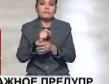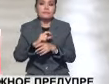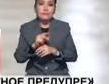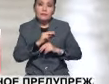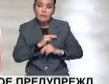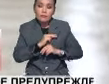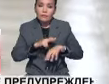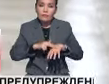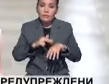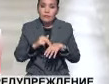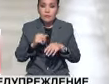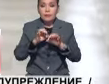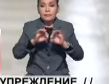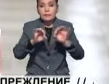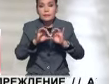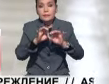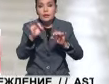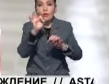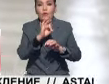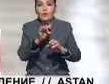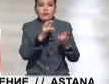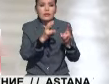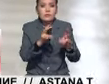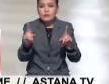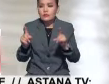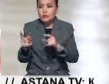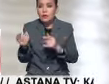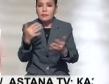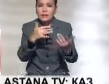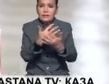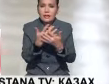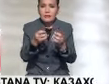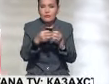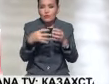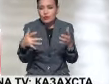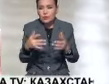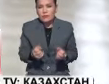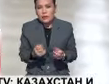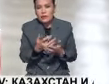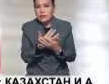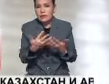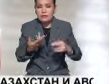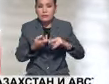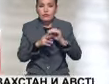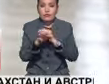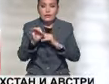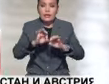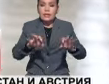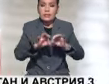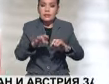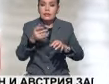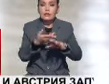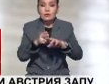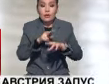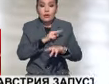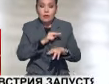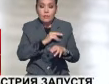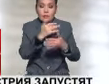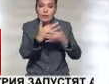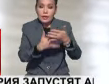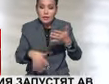Сотрудниками полиции была донесена информация о происходящих между учащимися различных конфликтах и правонарушениях. В связи с этим мы рассказали о проводимой работе ведомства